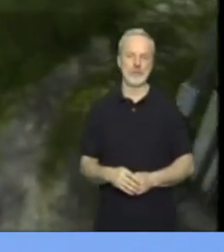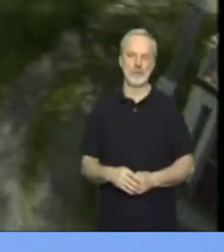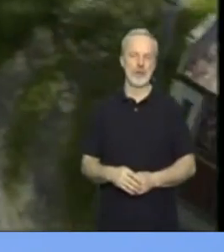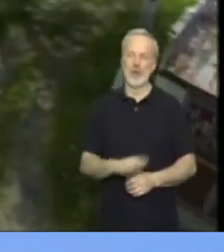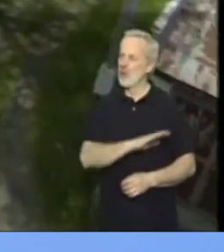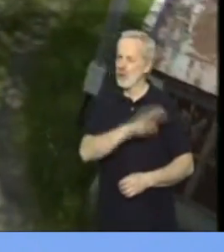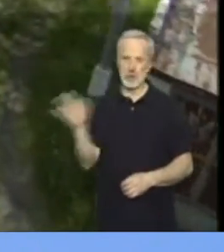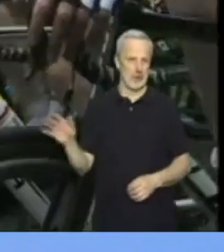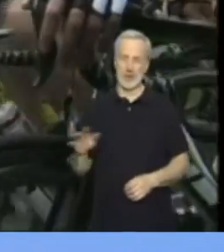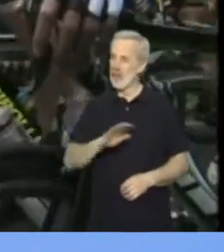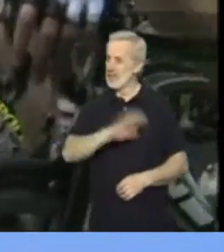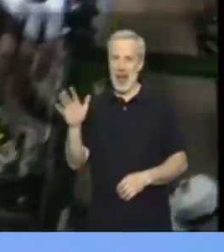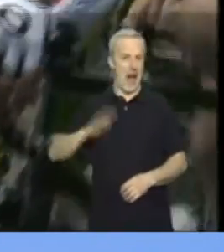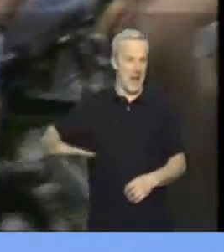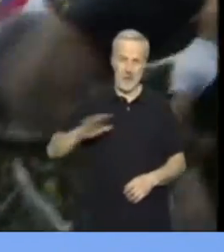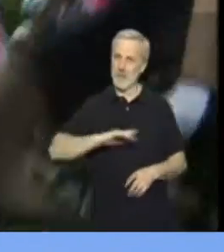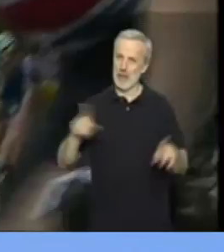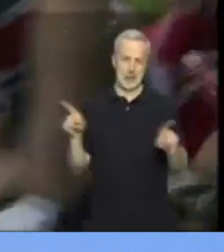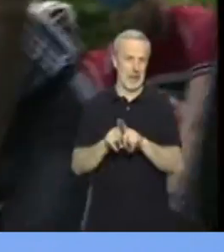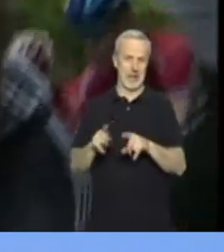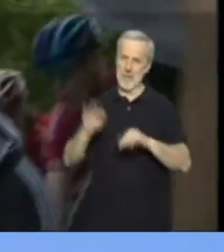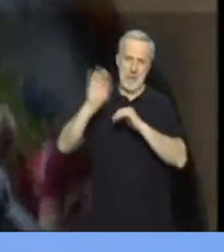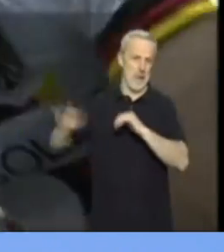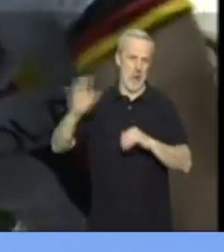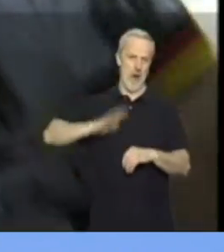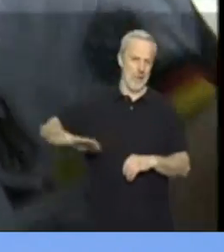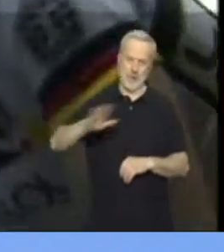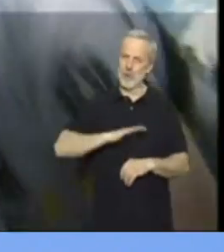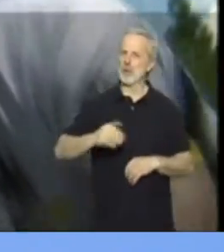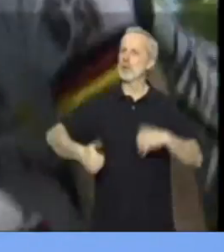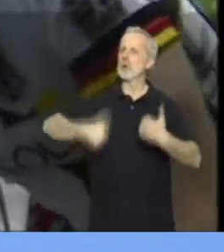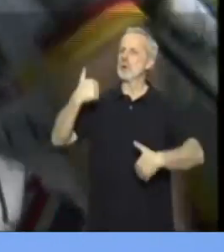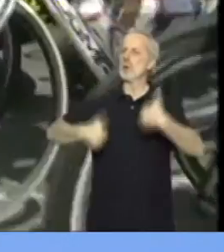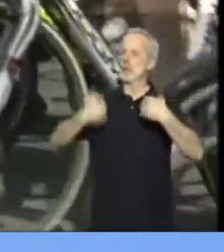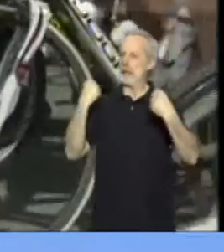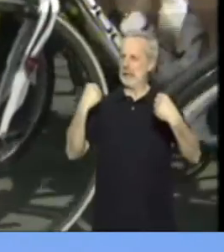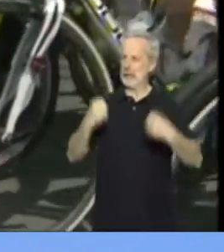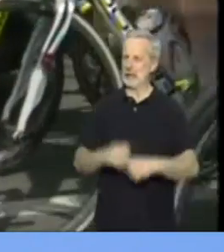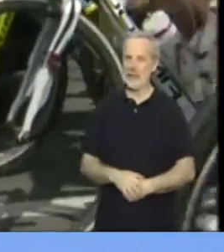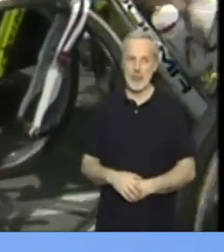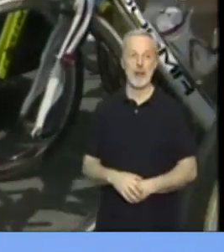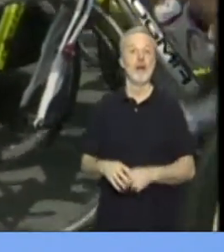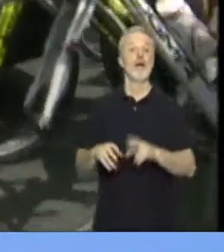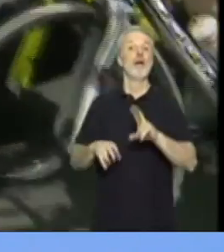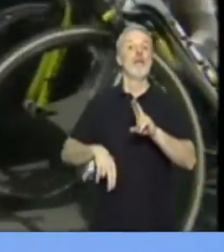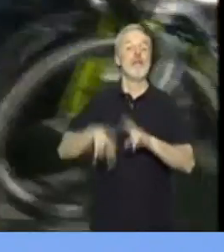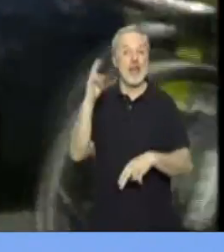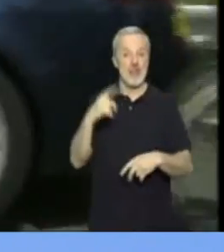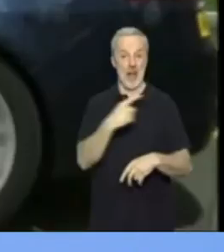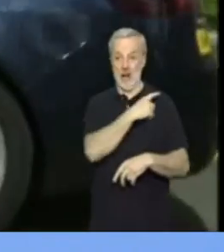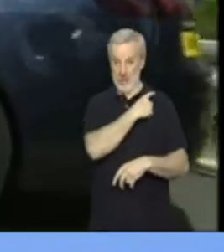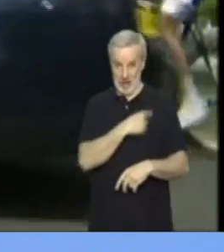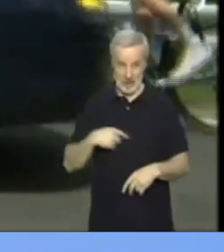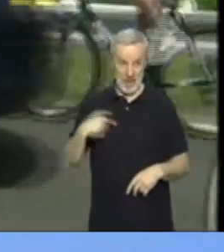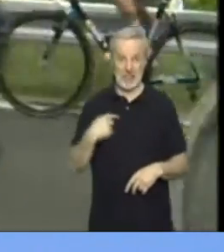a i silné týmy světa, takže opravdu se můžeme těšit na velmi silnou konkurenci. Já jsem schválně říkal, že většina pojede v národních